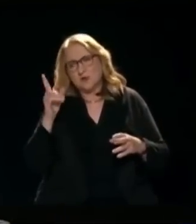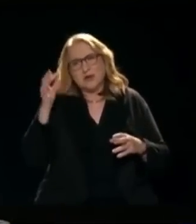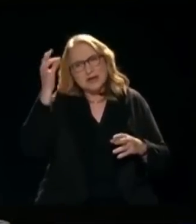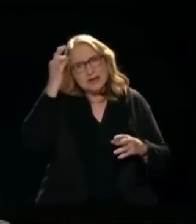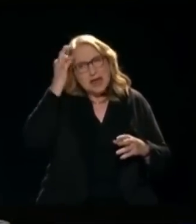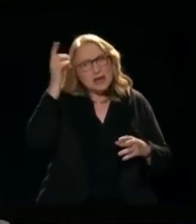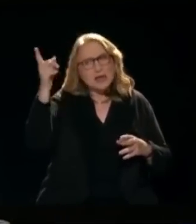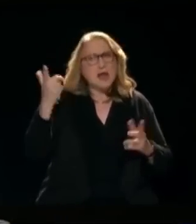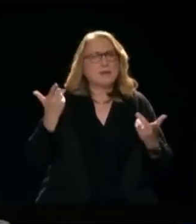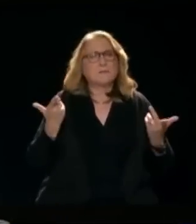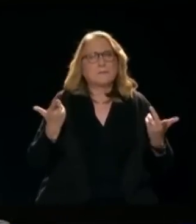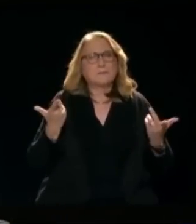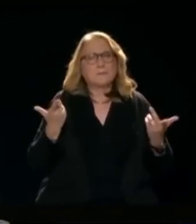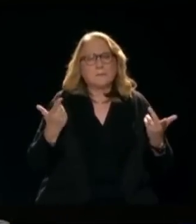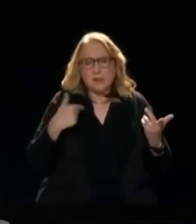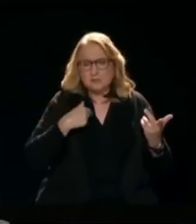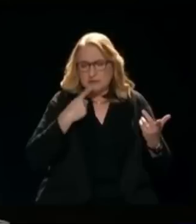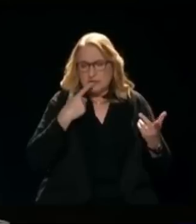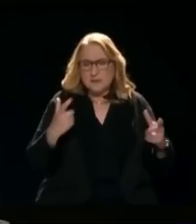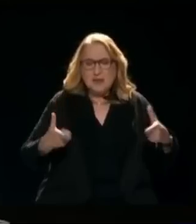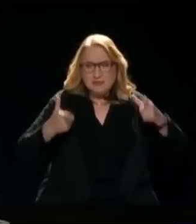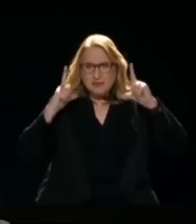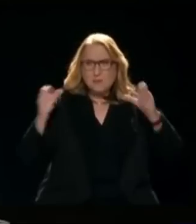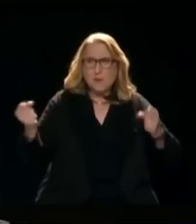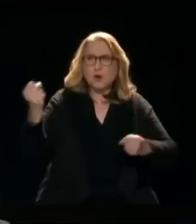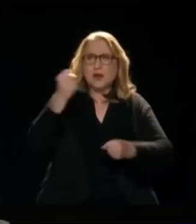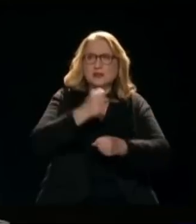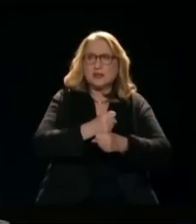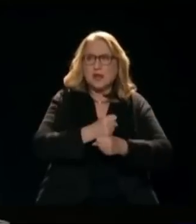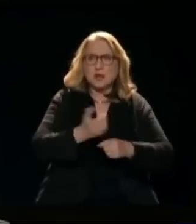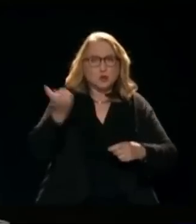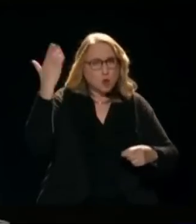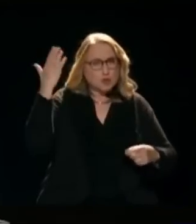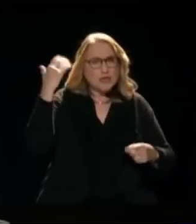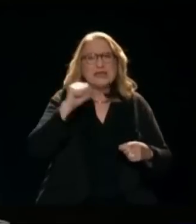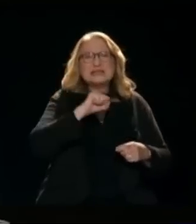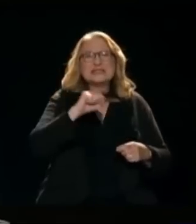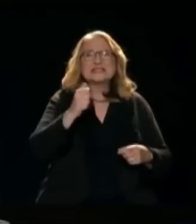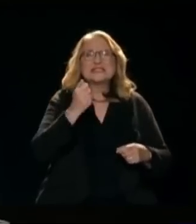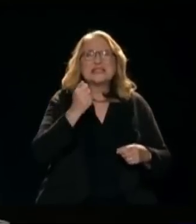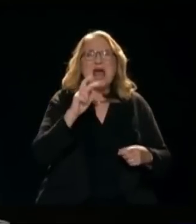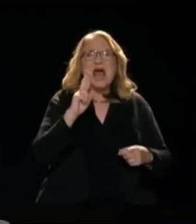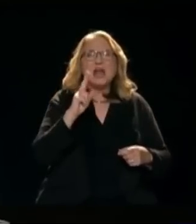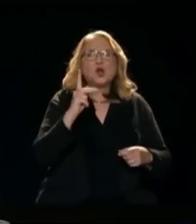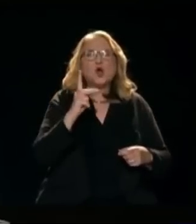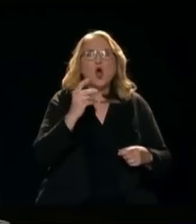λαός όταν ασκήθηκε δίωξη εναντίον του Σαρκοζή και της κυρίας Λαγκάντ